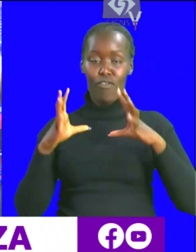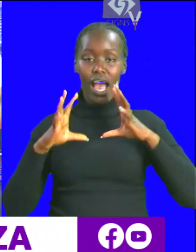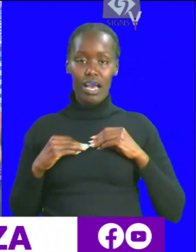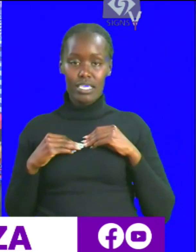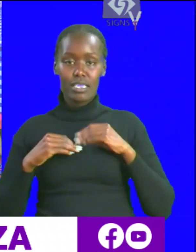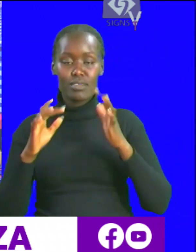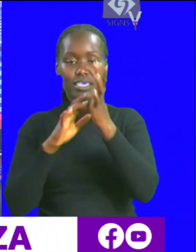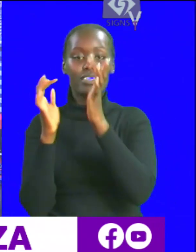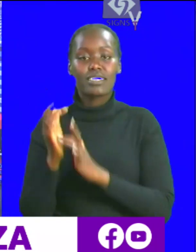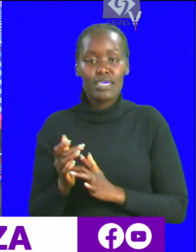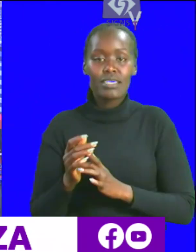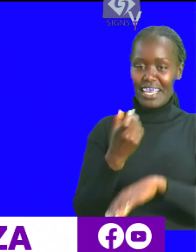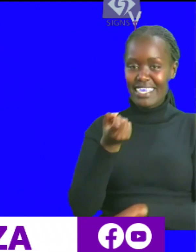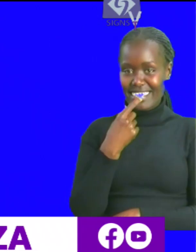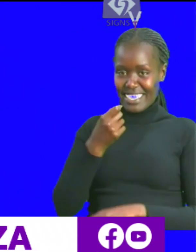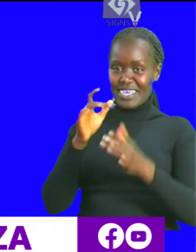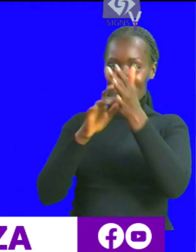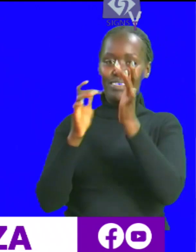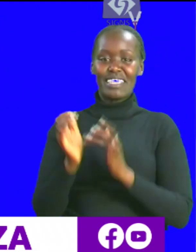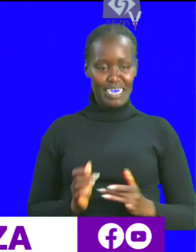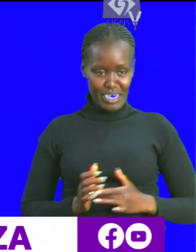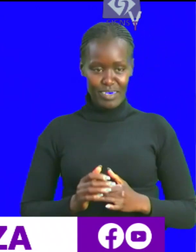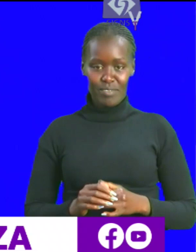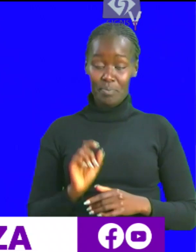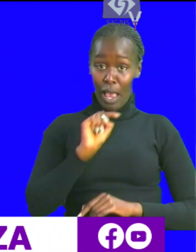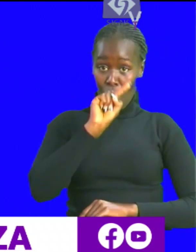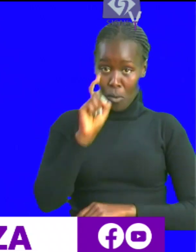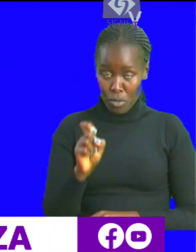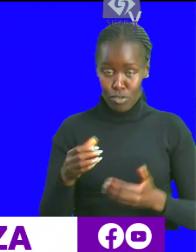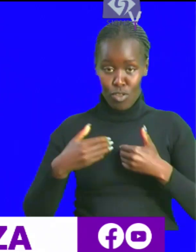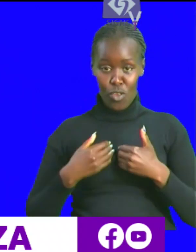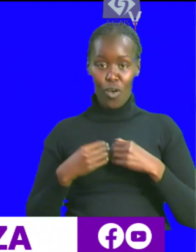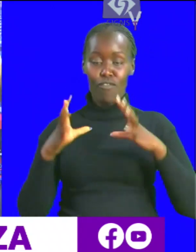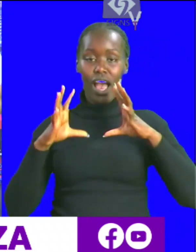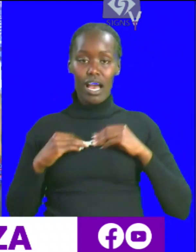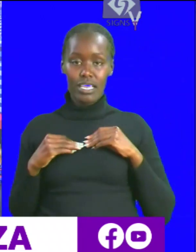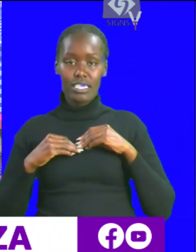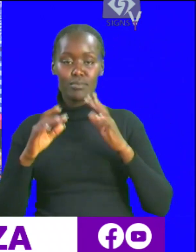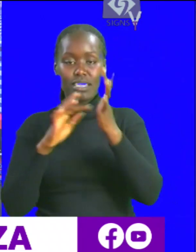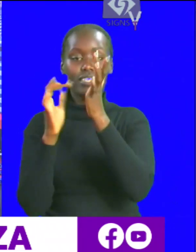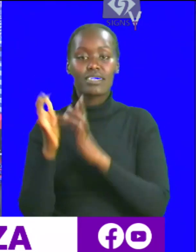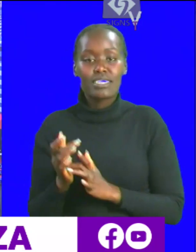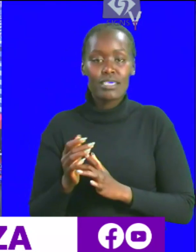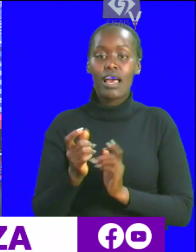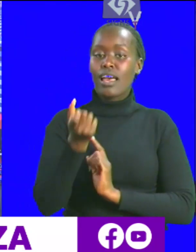haikuwa imefika. Unaona? Na yeye haku give up. Bana, nimekuwa frishani.